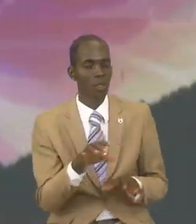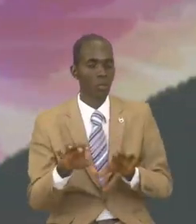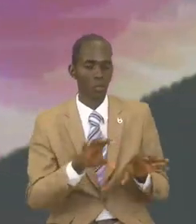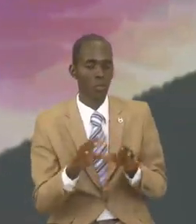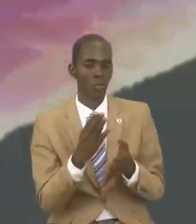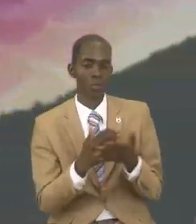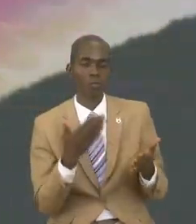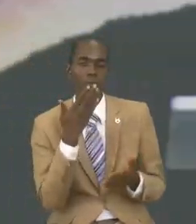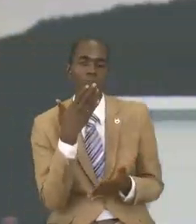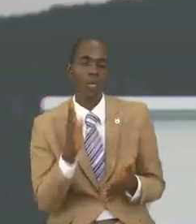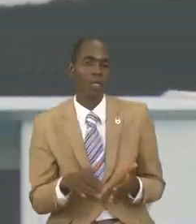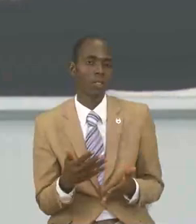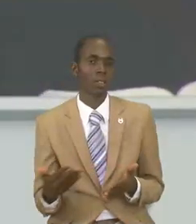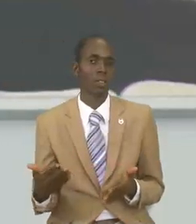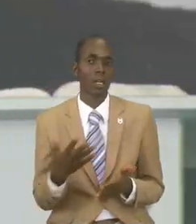Et puis,